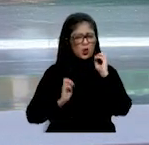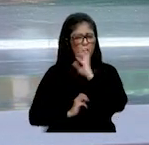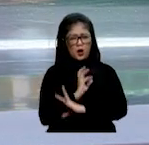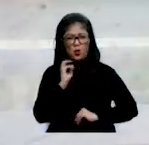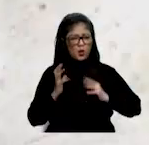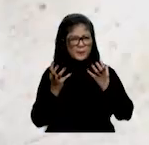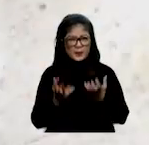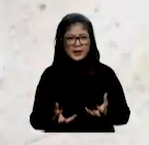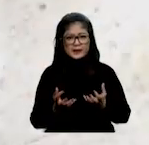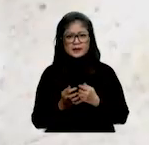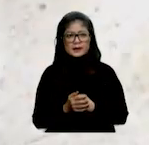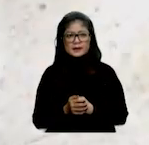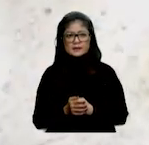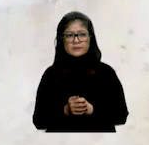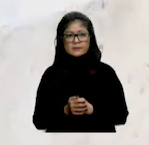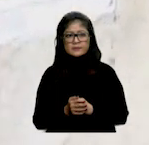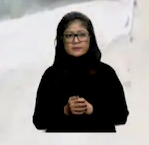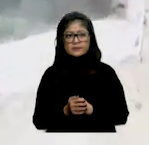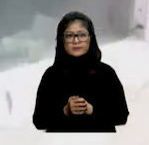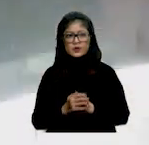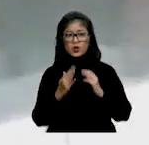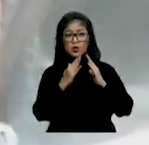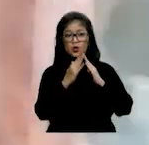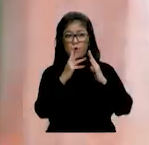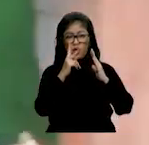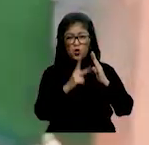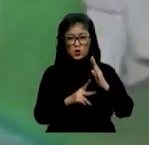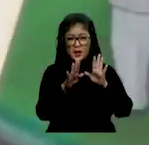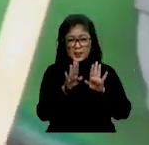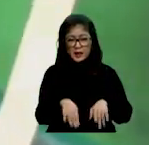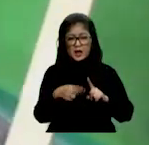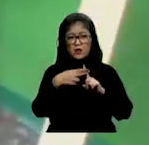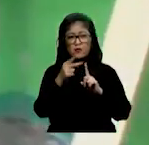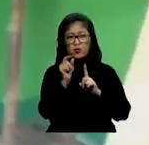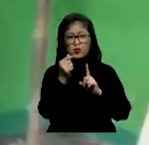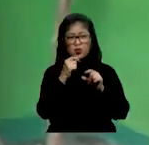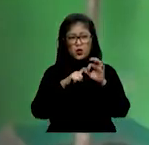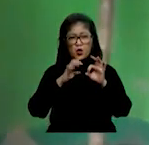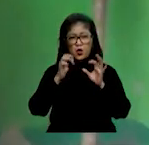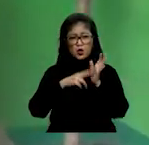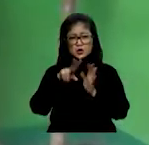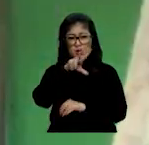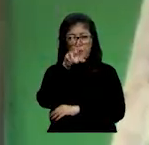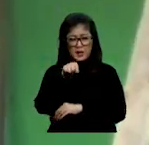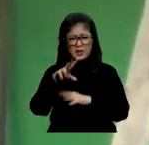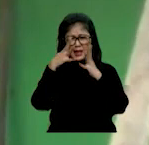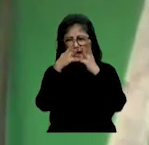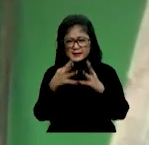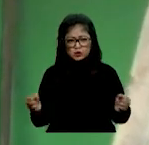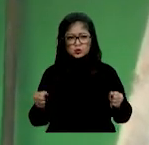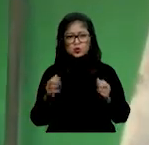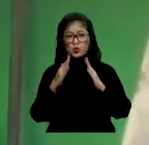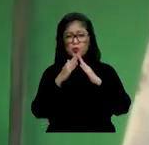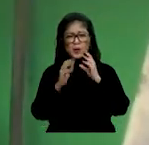parah rumah kontrakan yang dihuni m Furqon di Cimahi Jawa Barat hancur bagian dalam rumah berantakan akibat